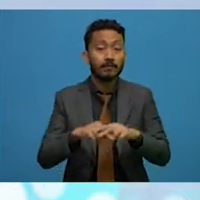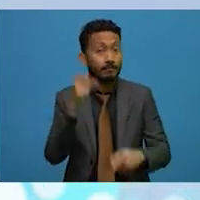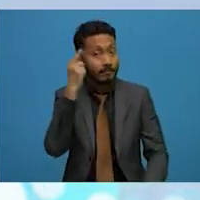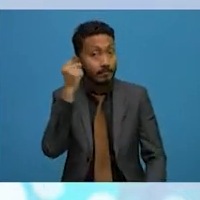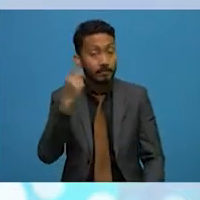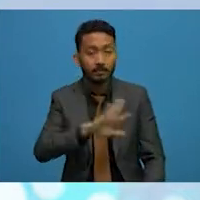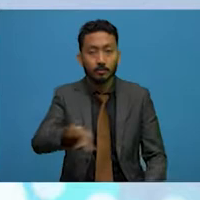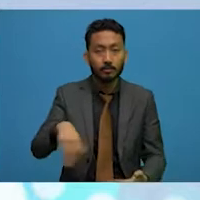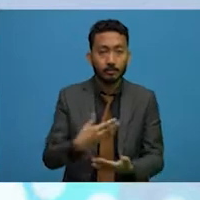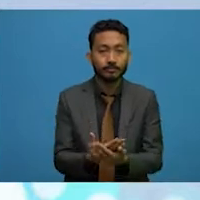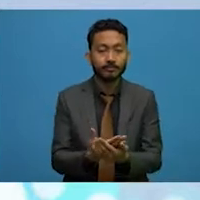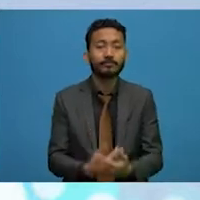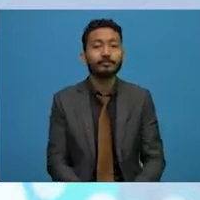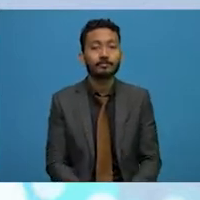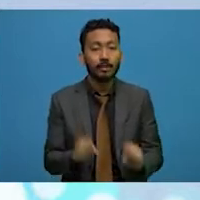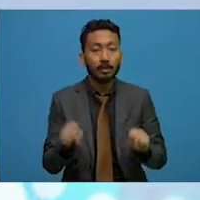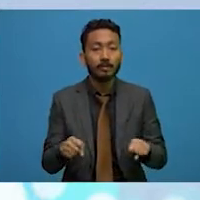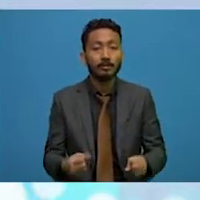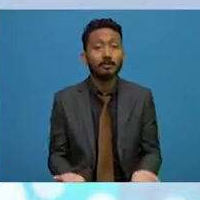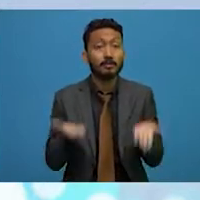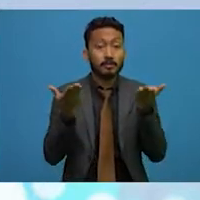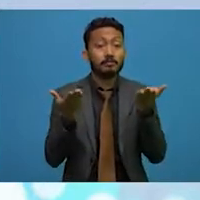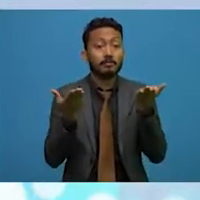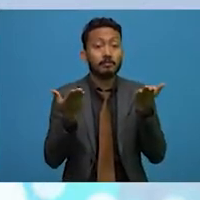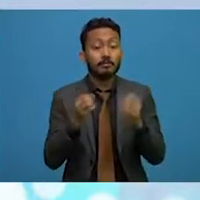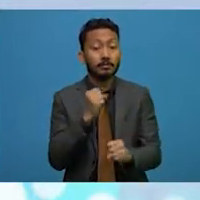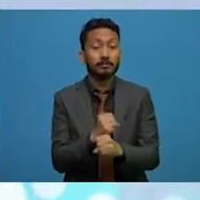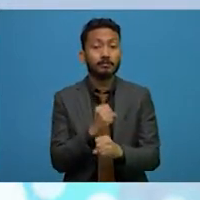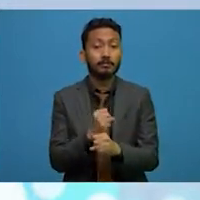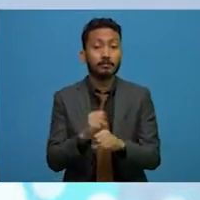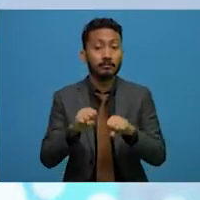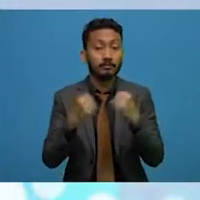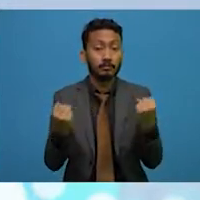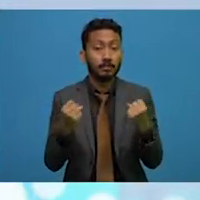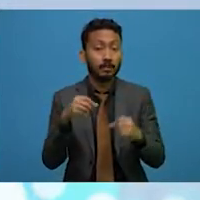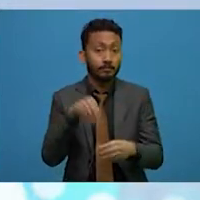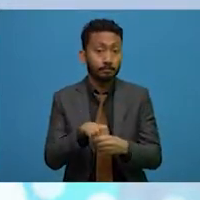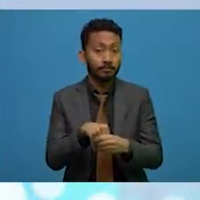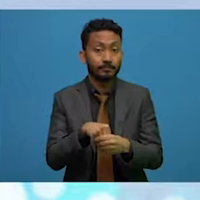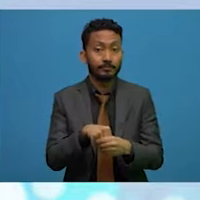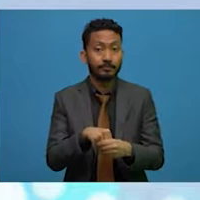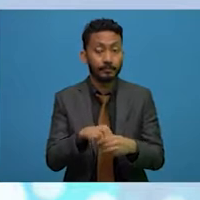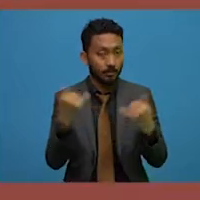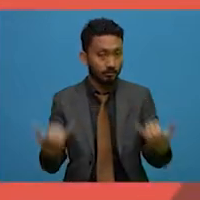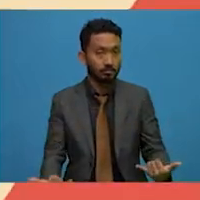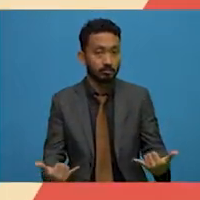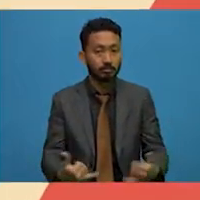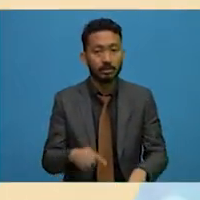khalayak, seterusnya mampu mengangkat karya-karya sastra dalam zaman ledakan teknologi maklumat.